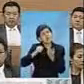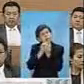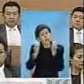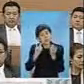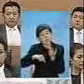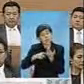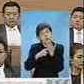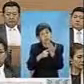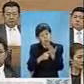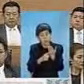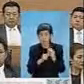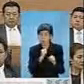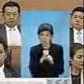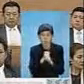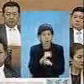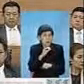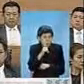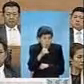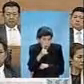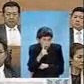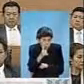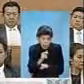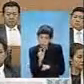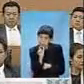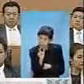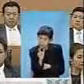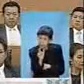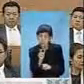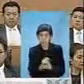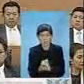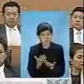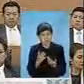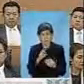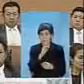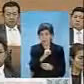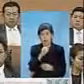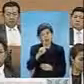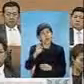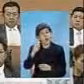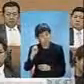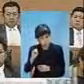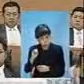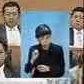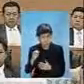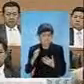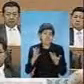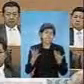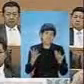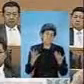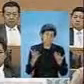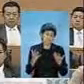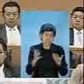รัฐธรรมนูญใส่คำว่าอาจจะลงไปในคำวินิจฉัยทำให้มาตรา190นี้เกิดผลขึ้น